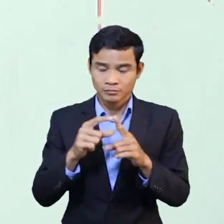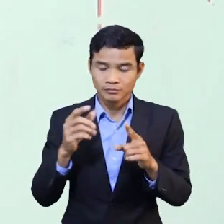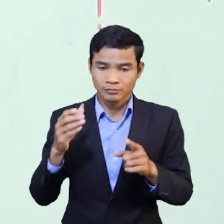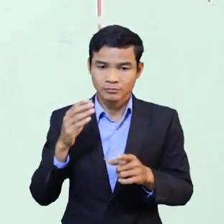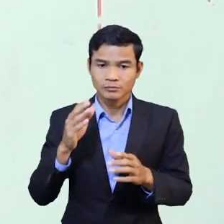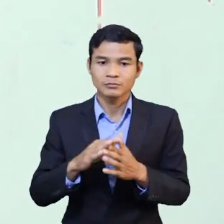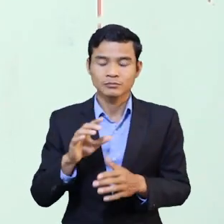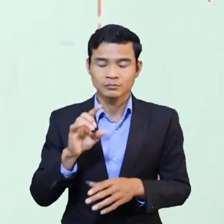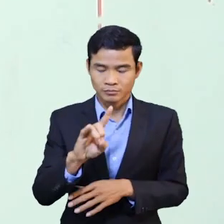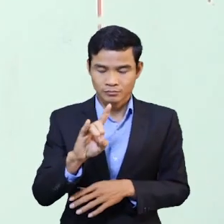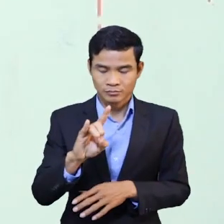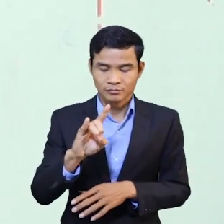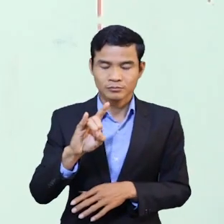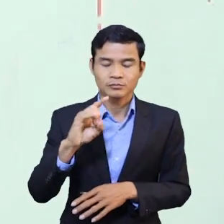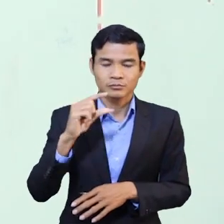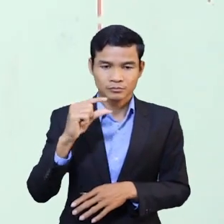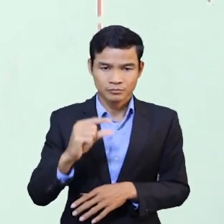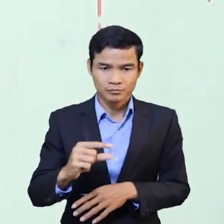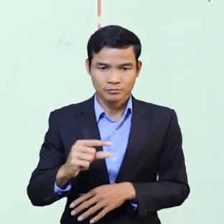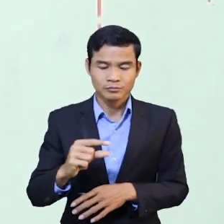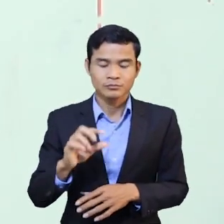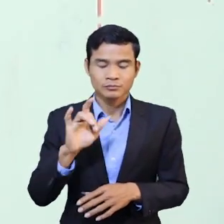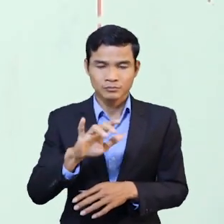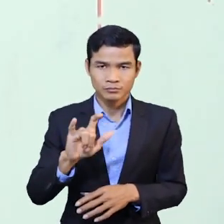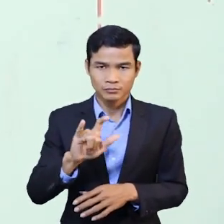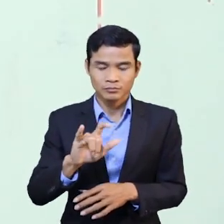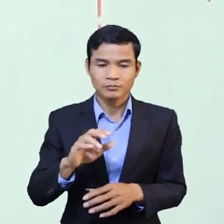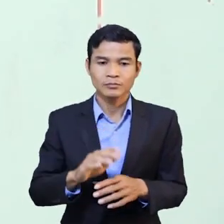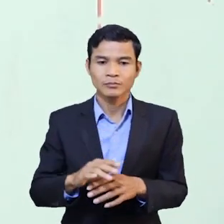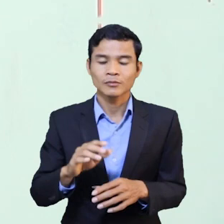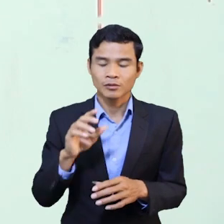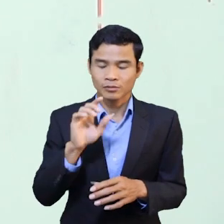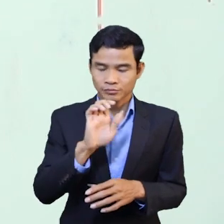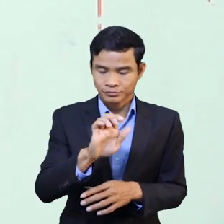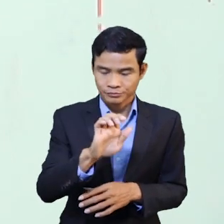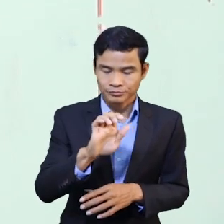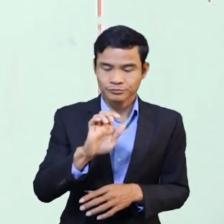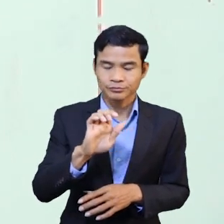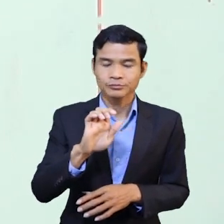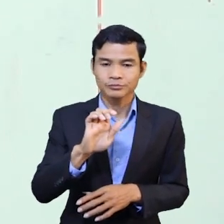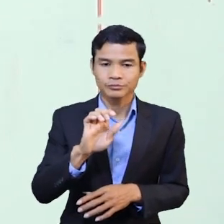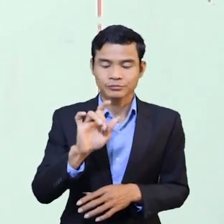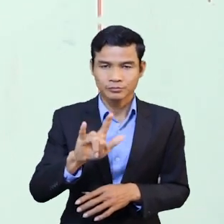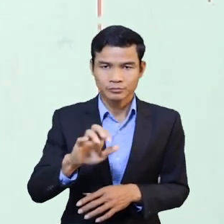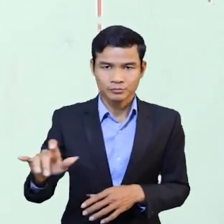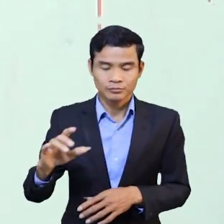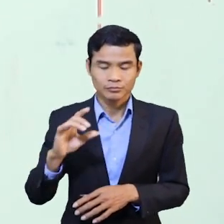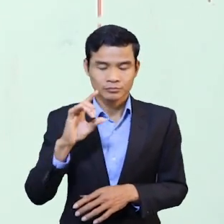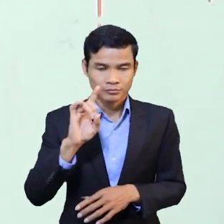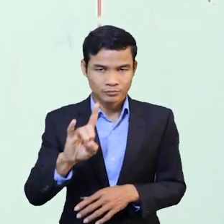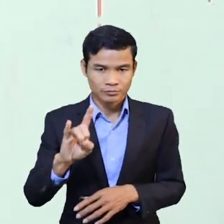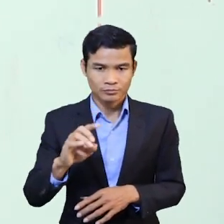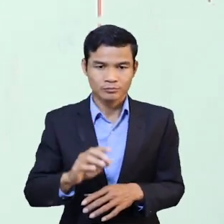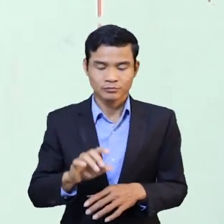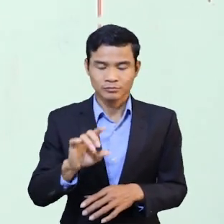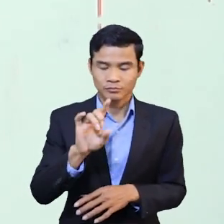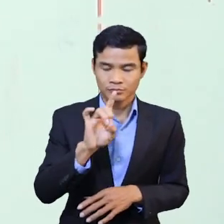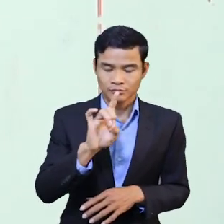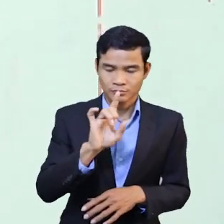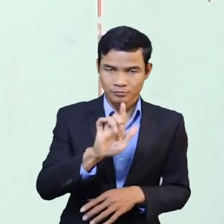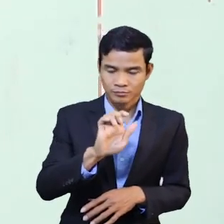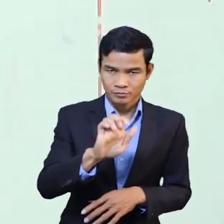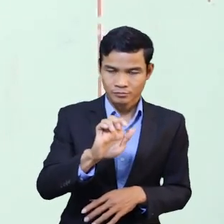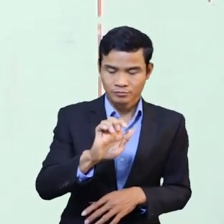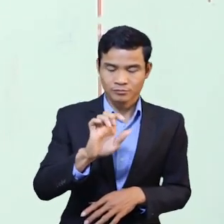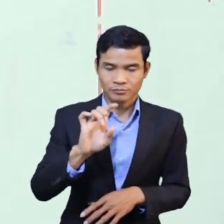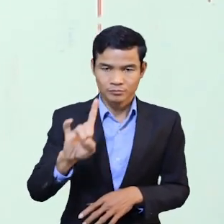mố chà sầm prakop cho mùi nướng ở dâng vô chó chà prakop cho mùi nướng màu chà được chứ cho nướng mố dâng ăn